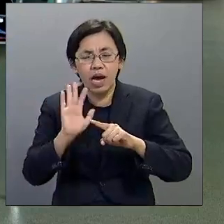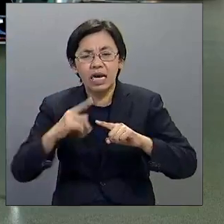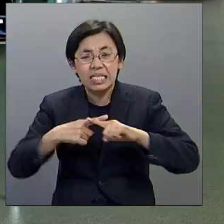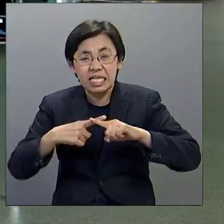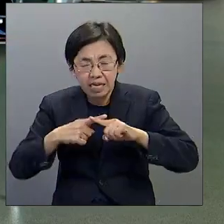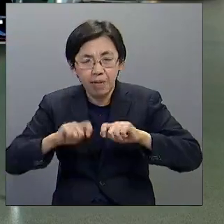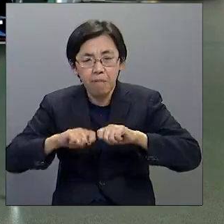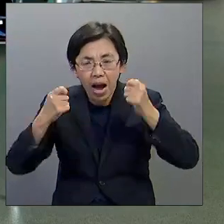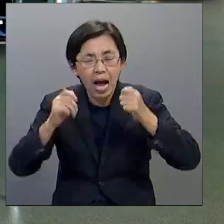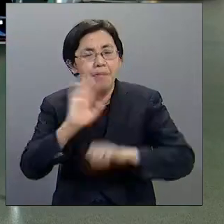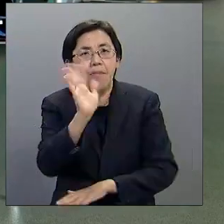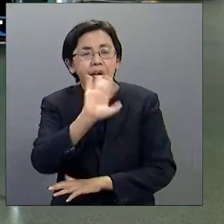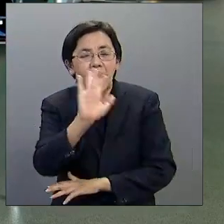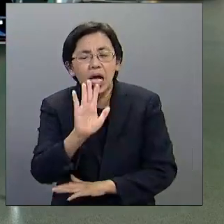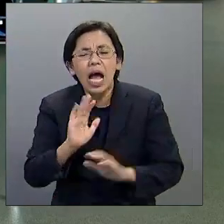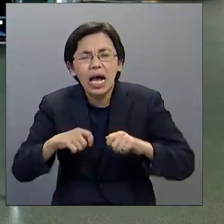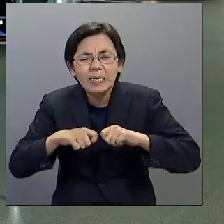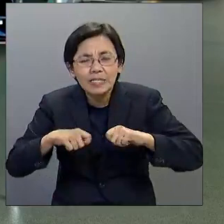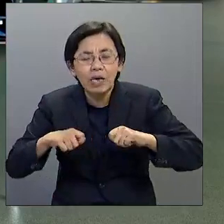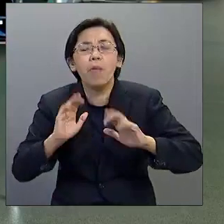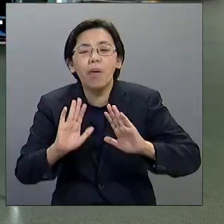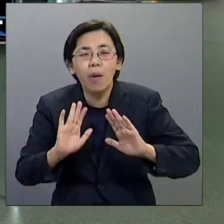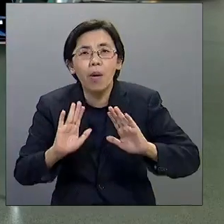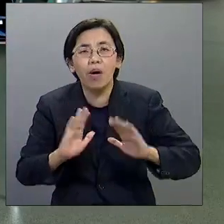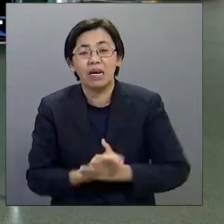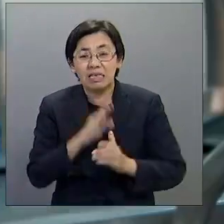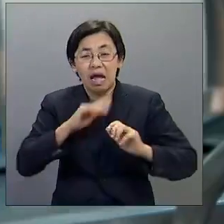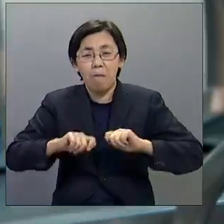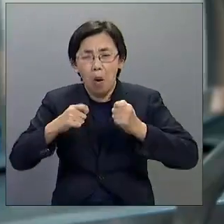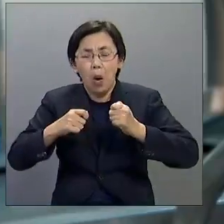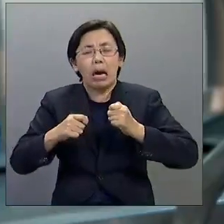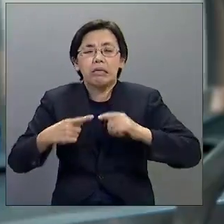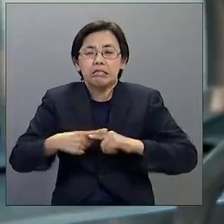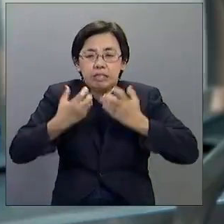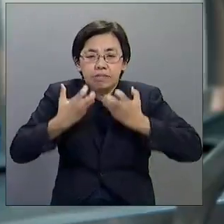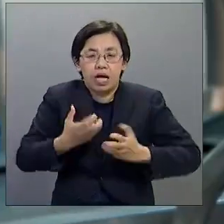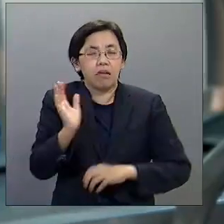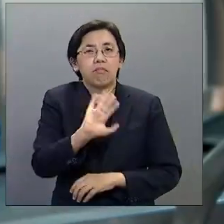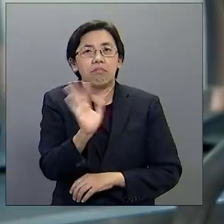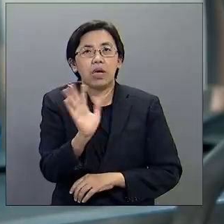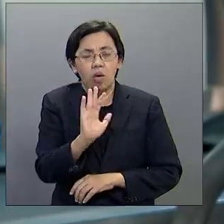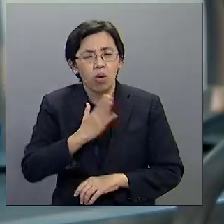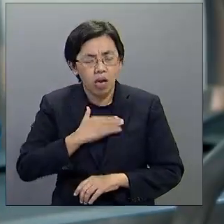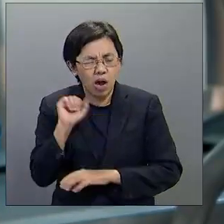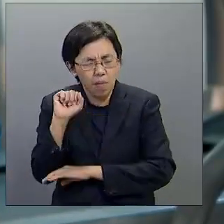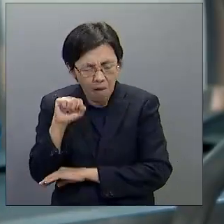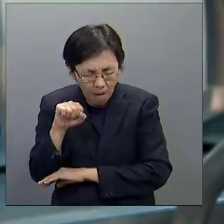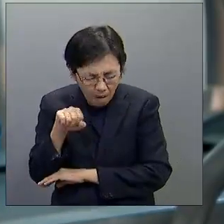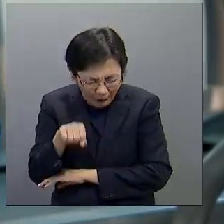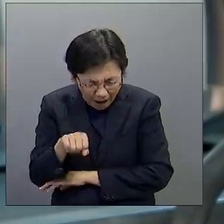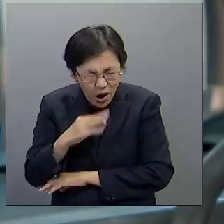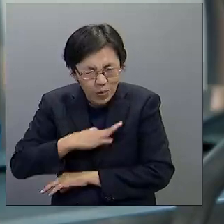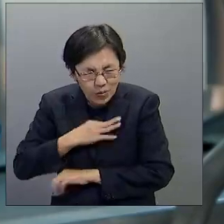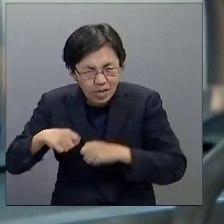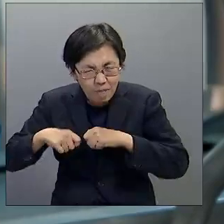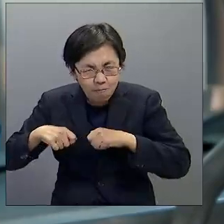ระดับของตัวใยของกล้ามเนื้อค่ะก็จะทำให้เกิดการบาดเจ็บเพิ่มเติมได้ เพราะฉะนั้นก็ต้องสังเกตมอนิเตอร์ตัวเองเหมือนกันว่าแบบไหนคือเริ่ม